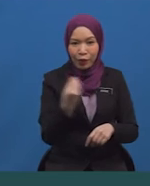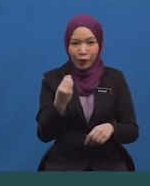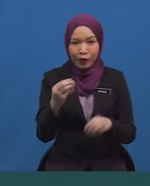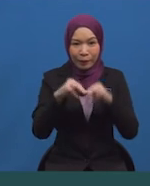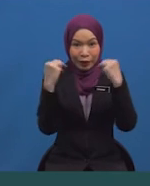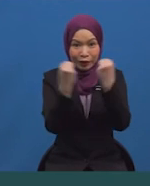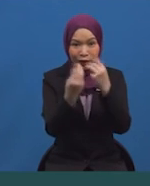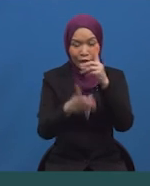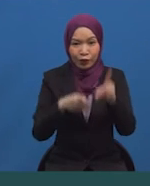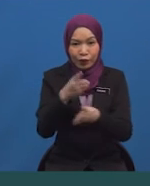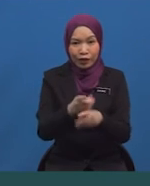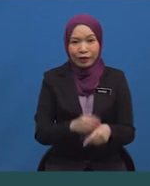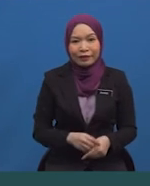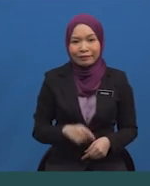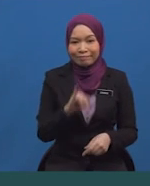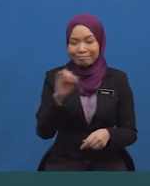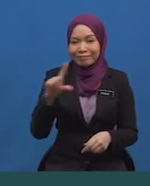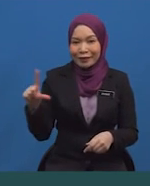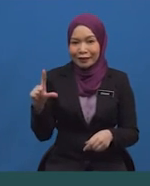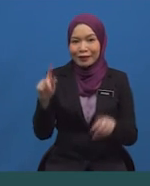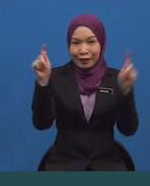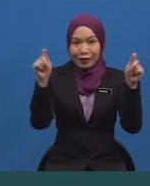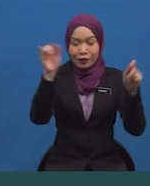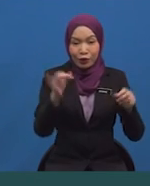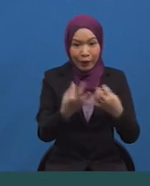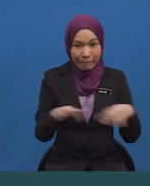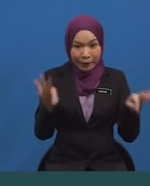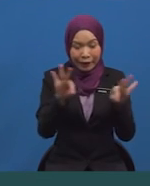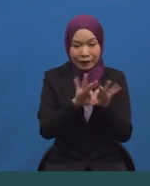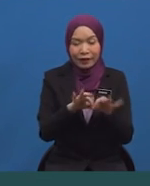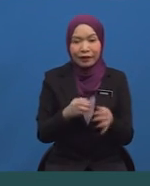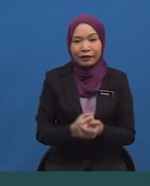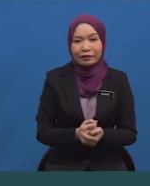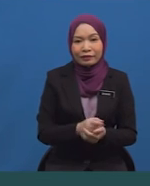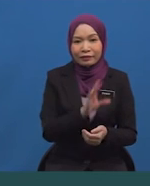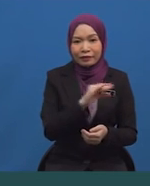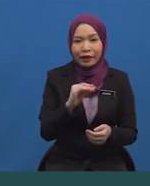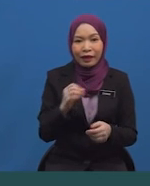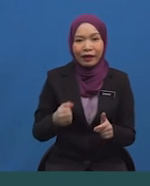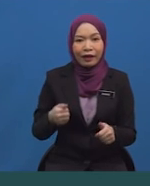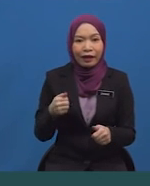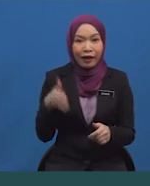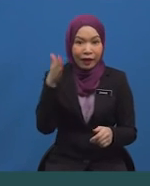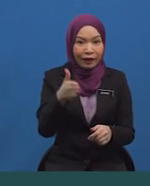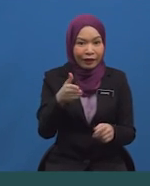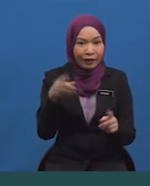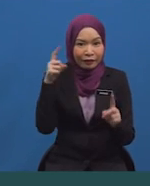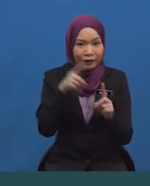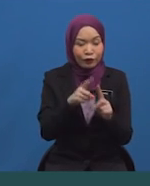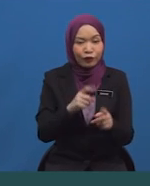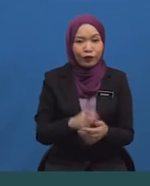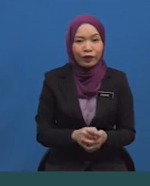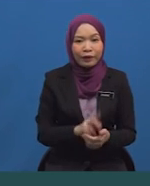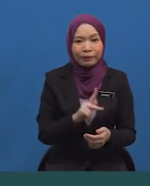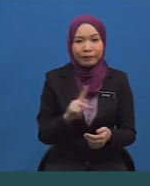dunia adalah satu tajuk yang penting kerana akan menentukan hala tuju pembangunan dan